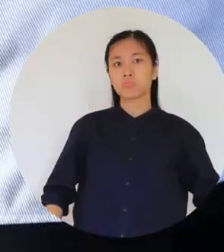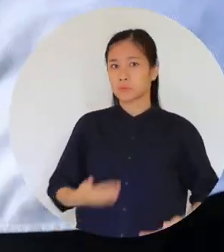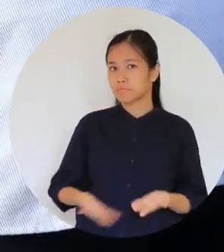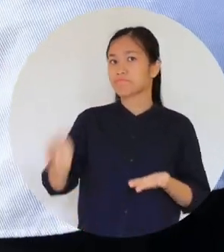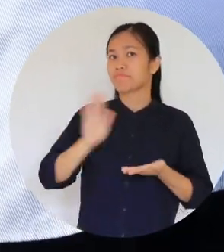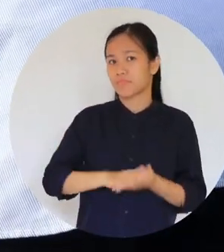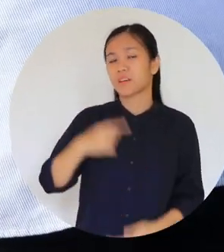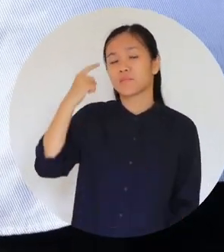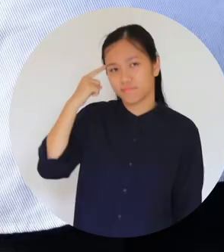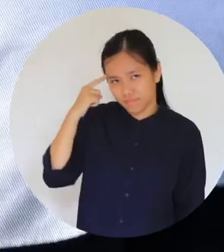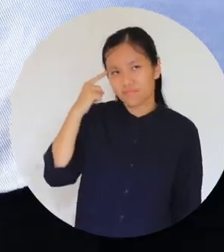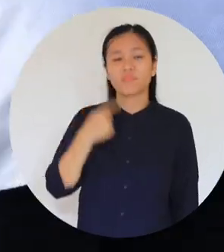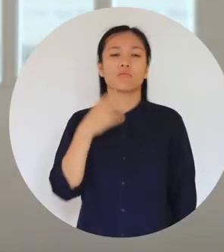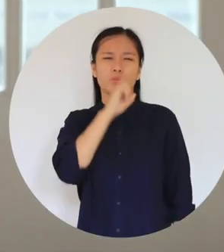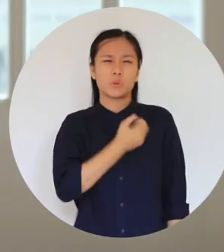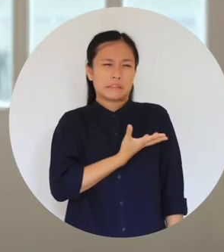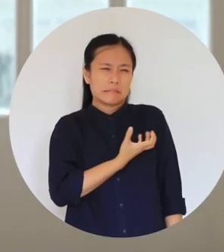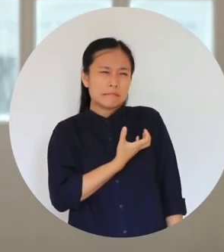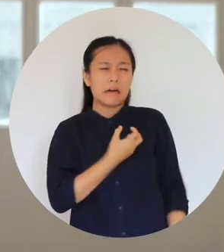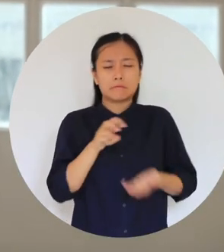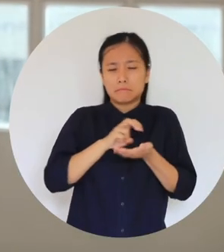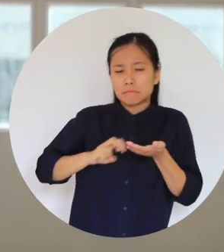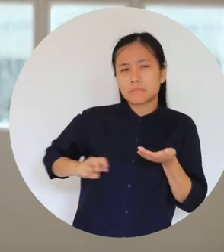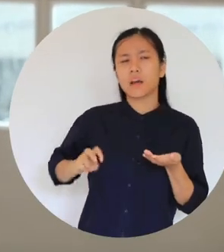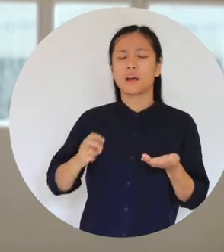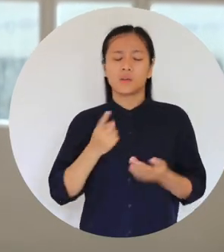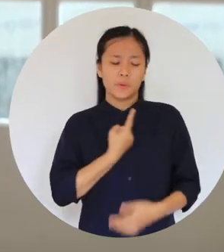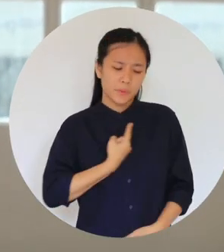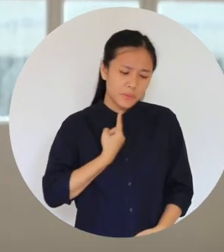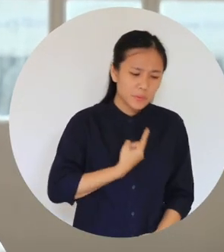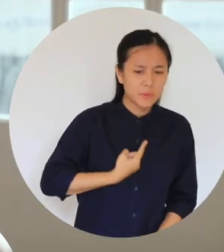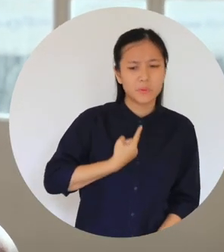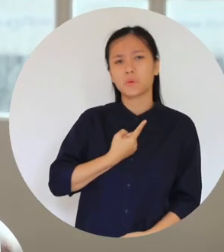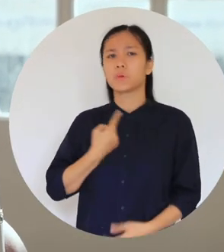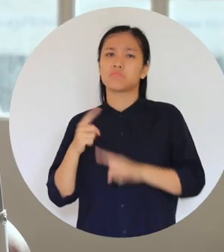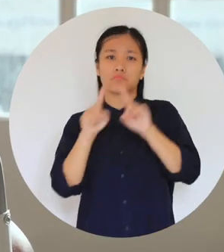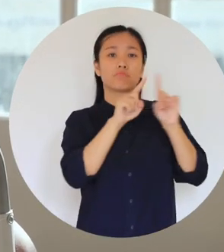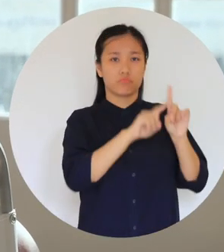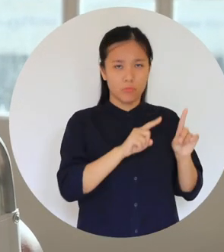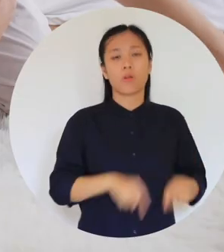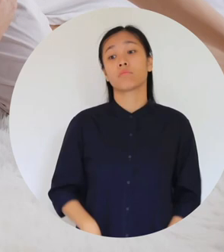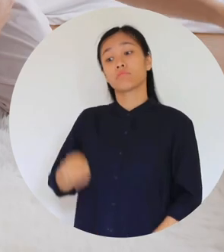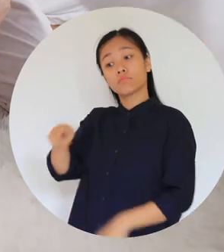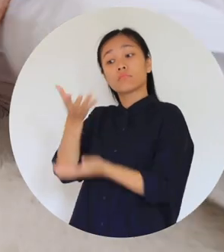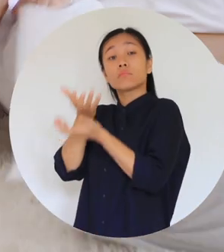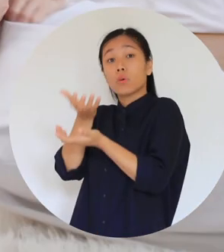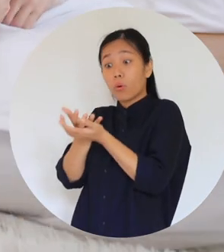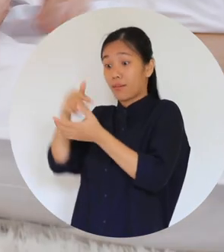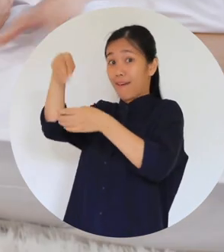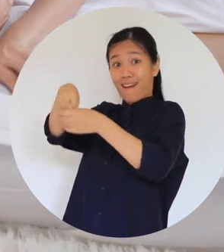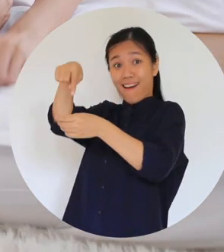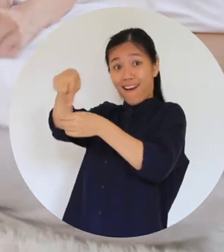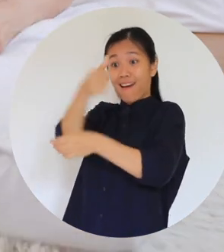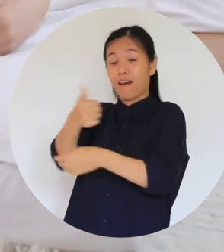mà còn ảnh hưởng đến tinh thần của nạn nhân như sợ hãi, mất tự tin, trầm cảm và hơn thế nữa. Trong cùng một hoàn cảnh